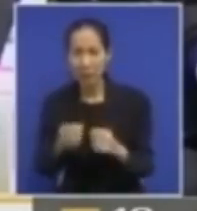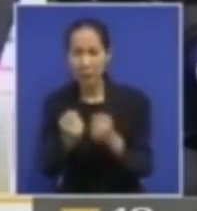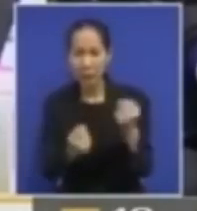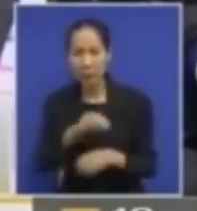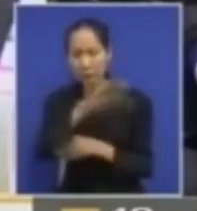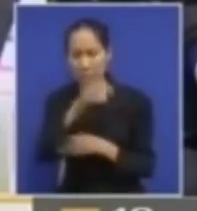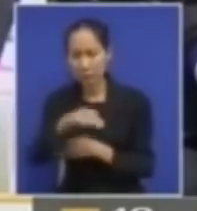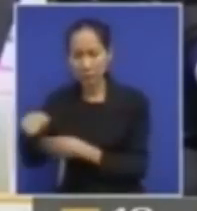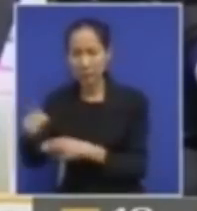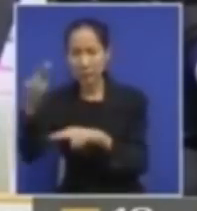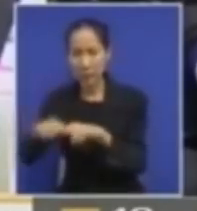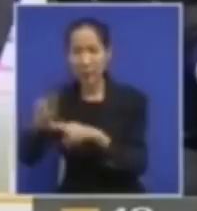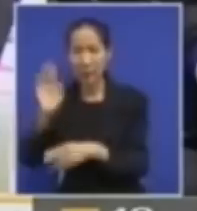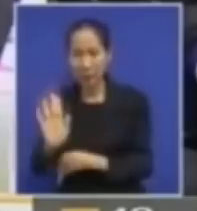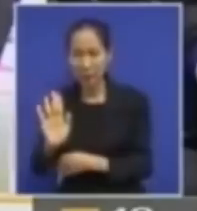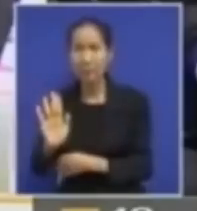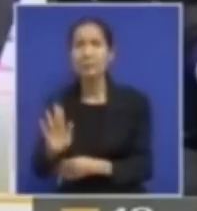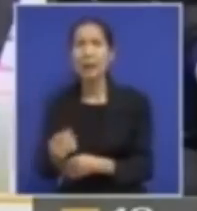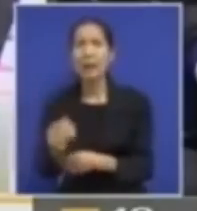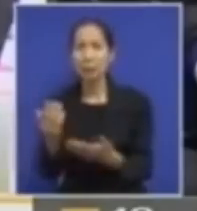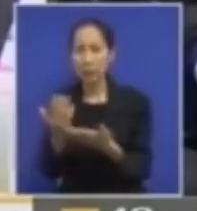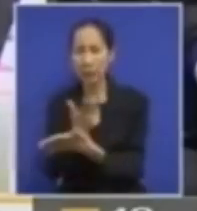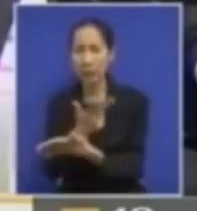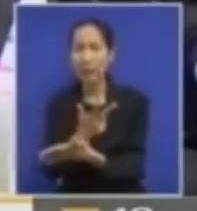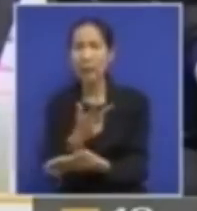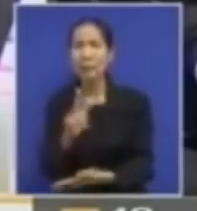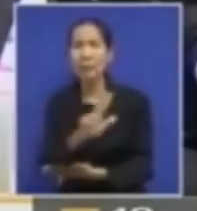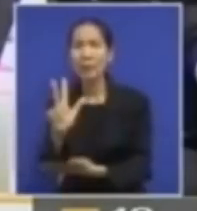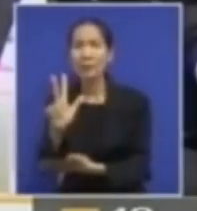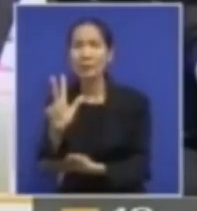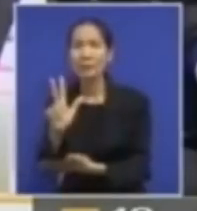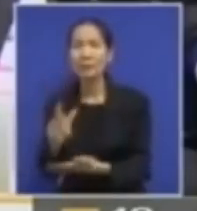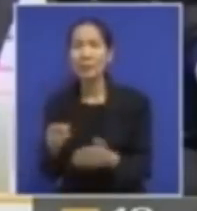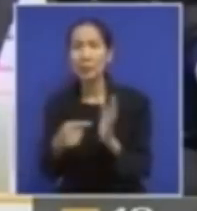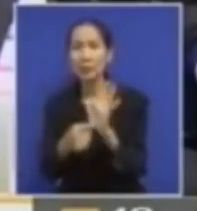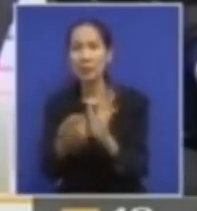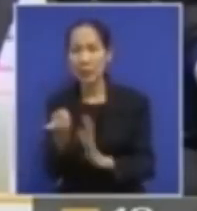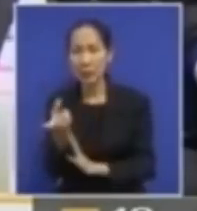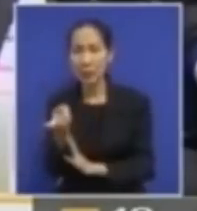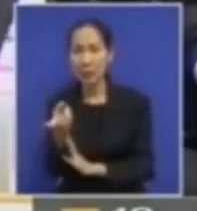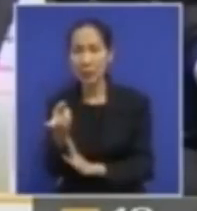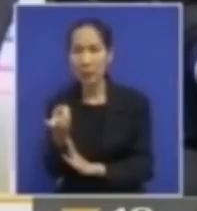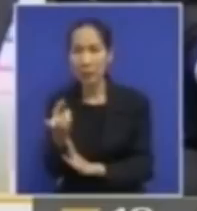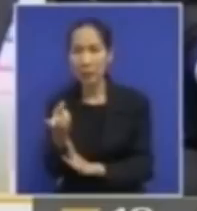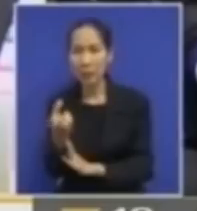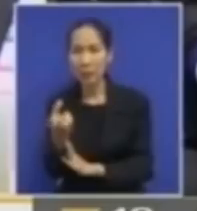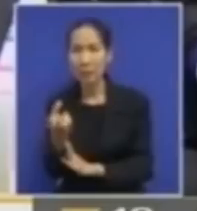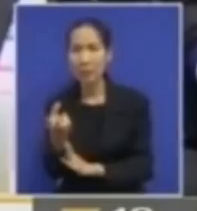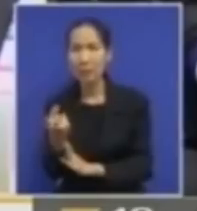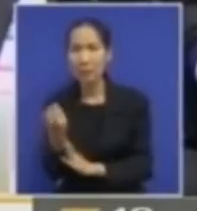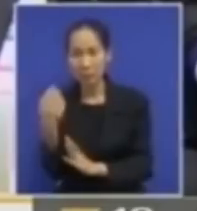ลี่ยนกฎหมายเกี่ยวกับเรื่องของข้าวเมล็ดพันธุ์ข้าวออกมามีปัญ